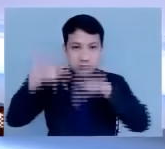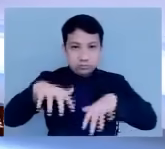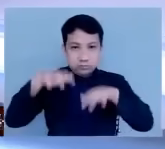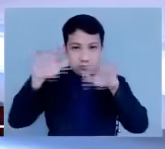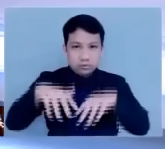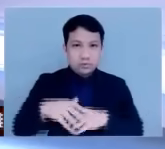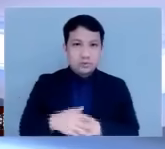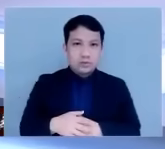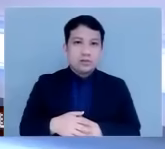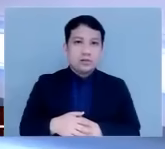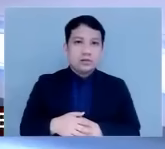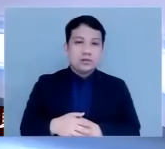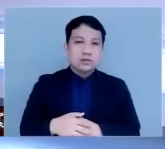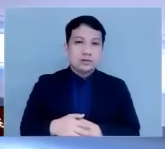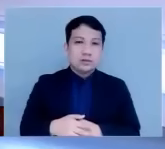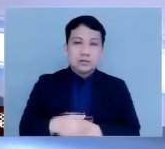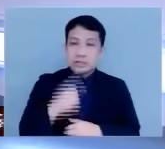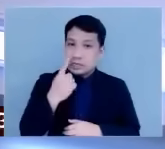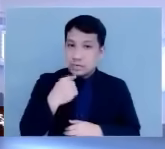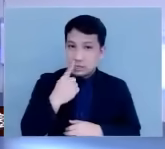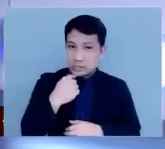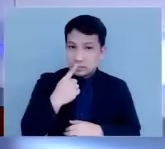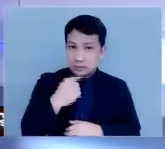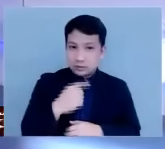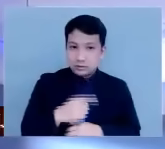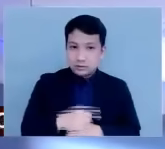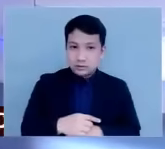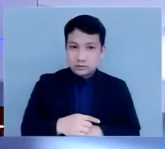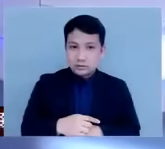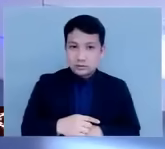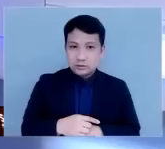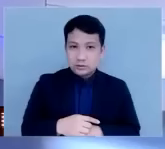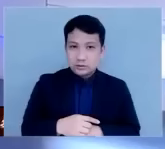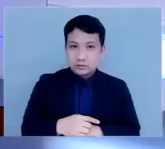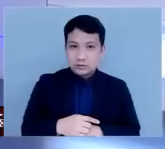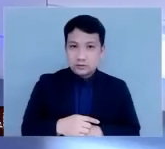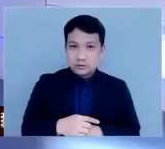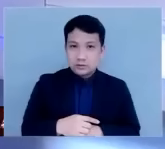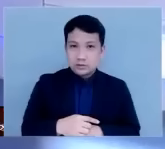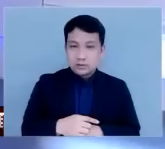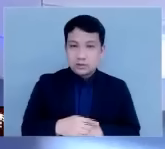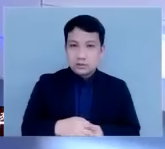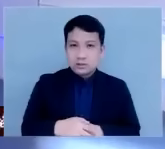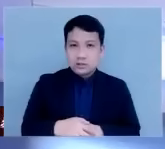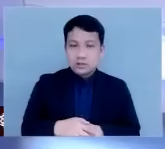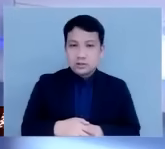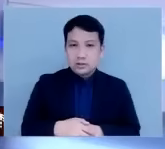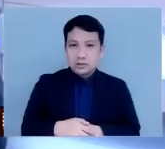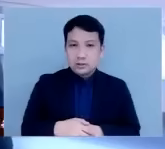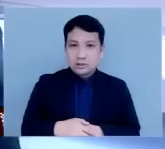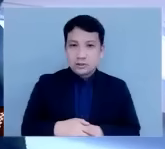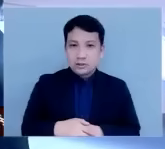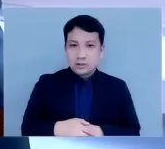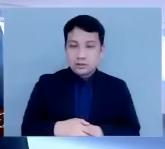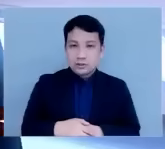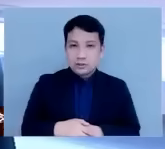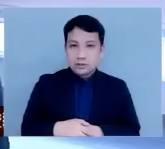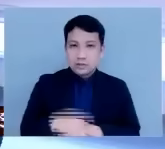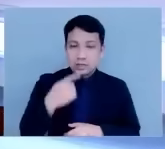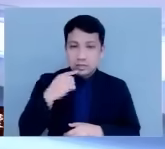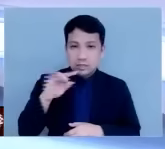po. Yung kulay pula po. Teka, balik muna tayo sa Tuesday ng gabi. Okay, this is at 8 PM